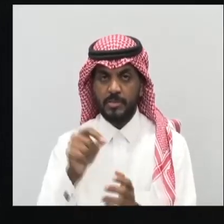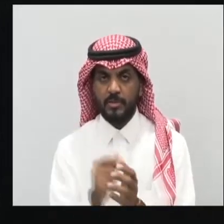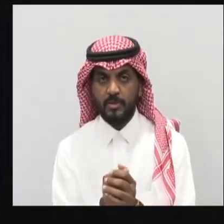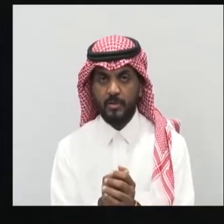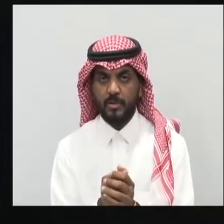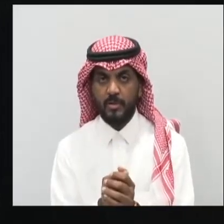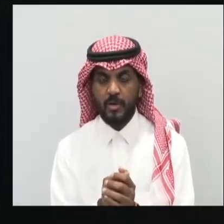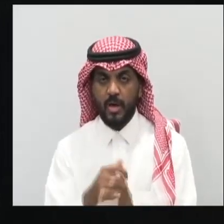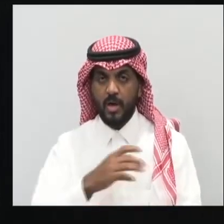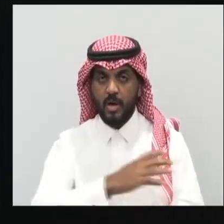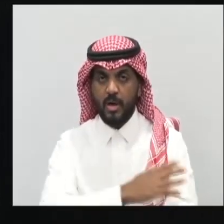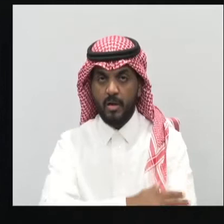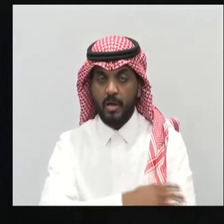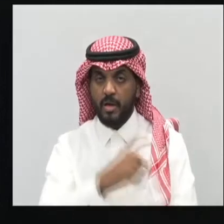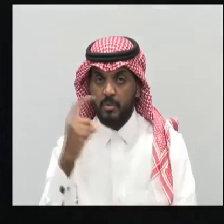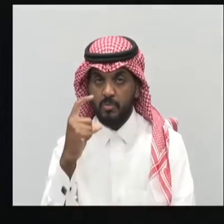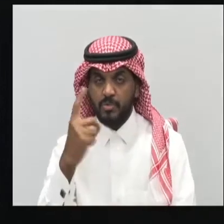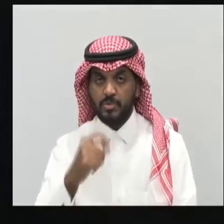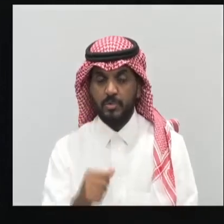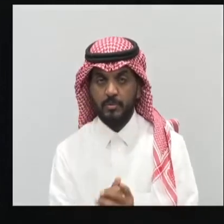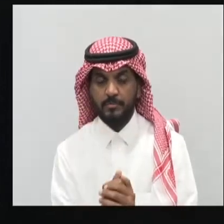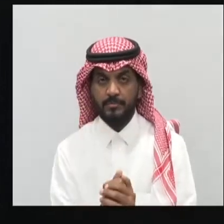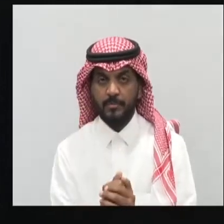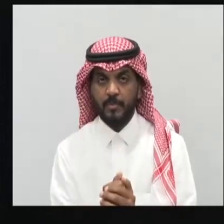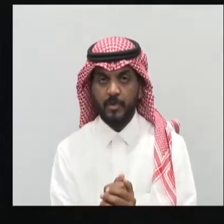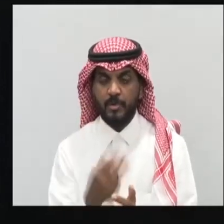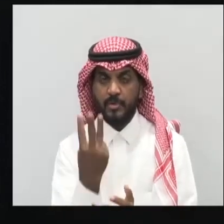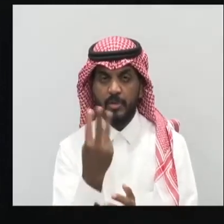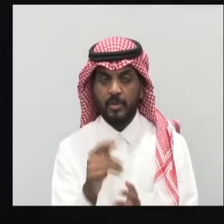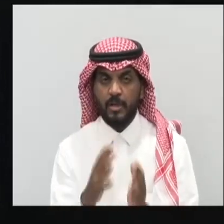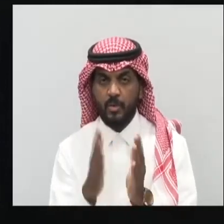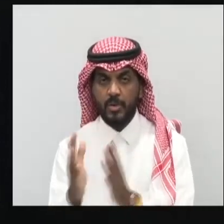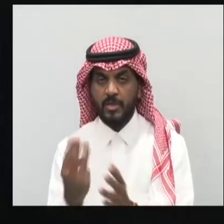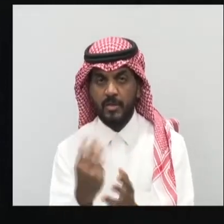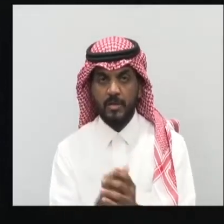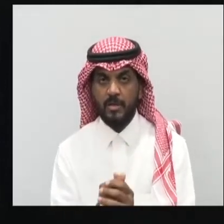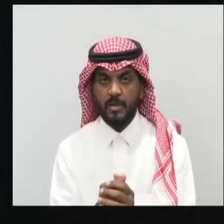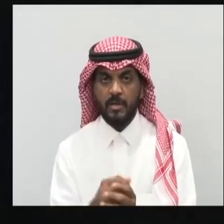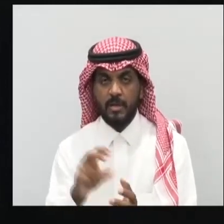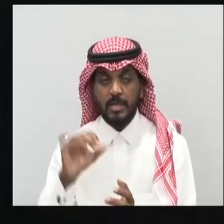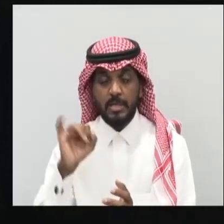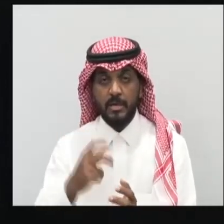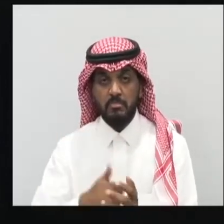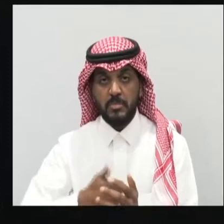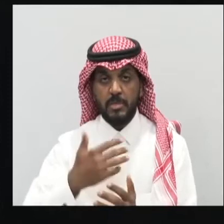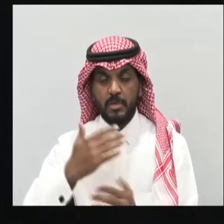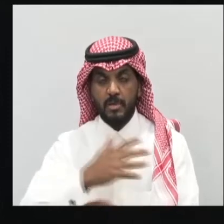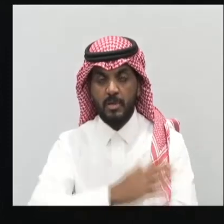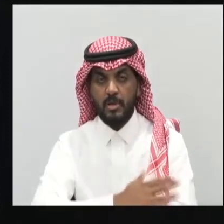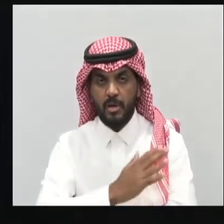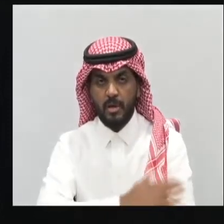أحسنتم، أخلاق المسلم. إذن وحدتنا الثالثة، مجال الوحدة قيمي، عنوان